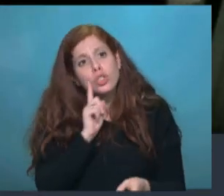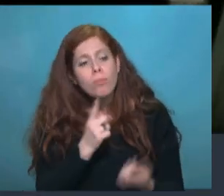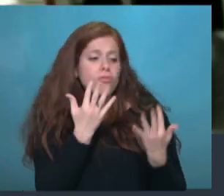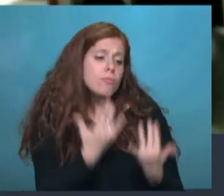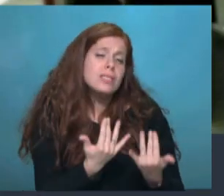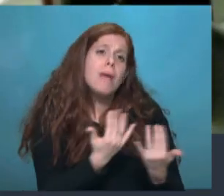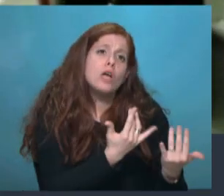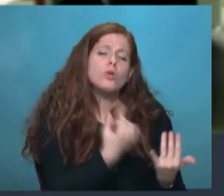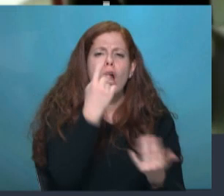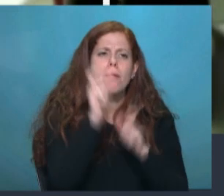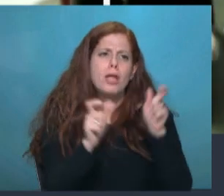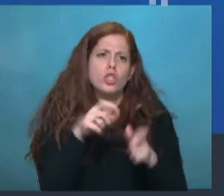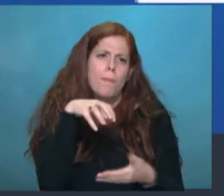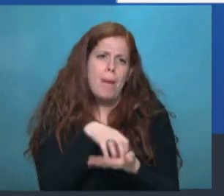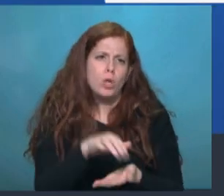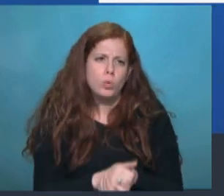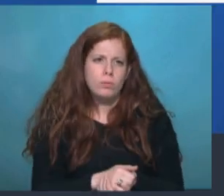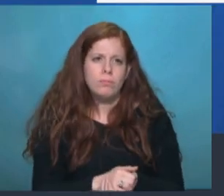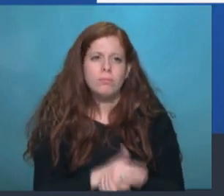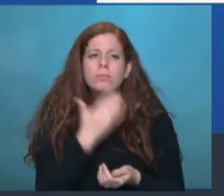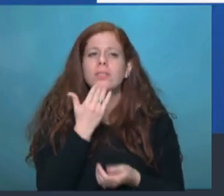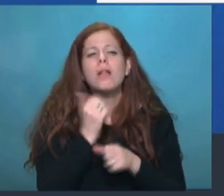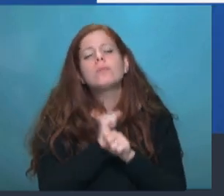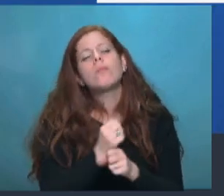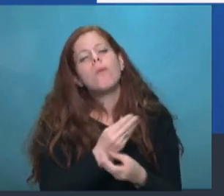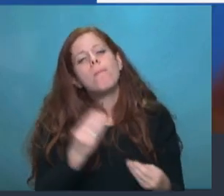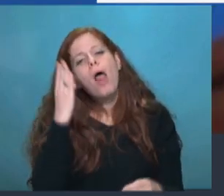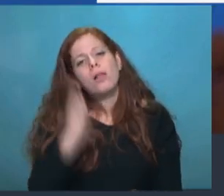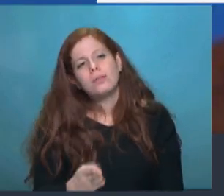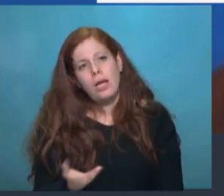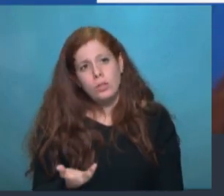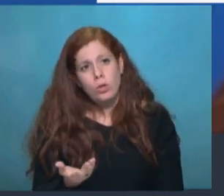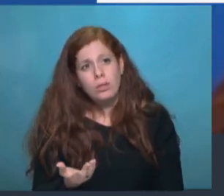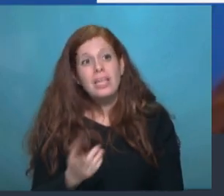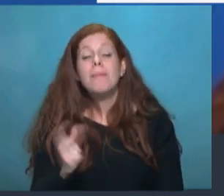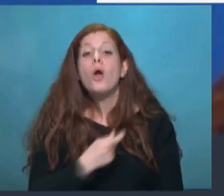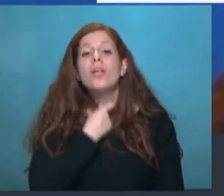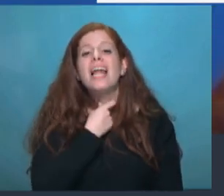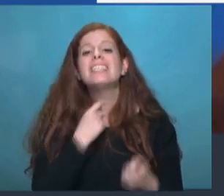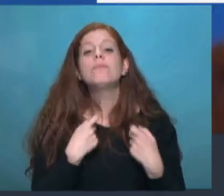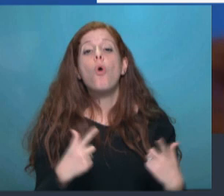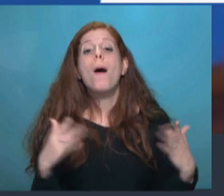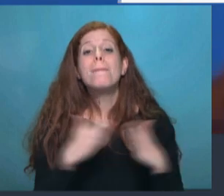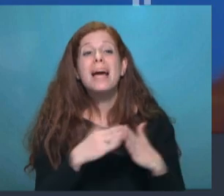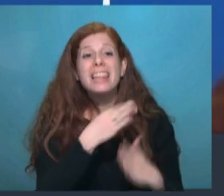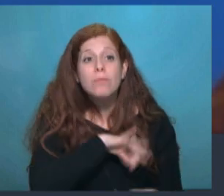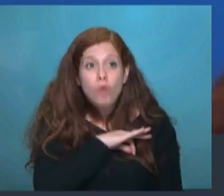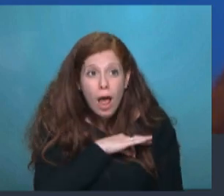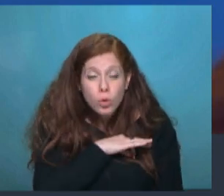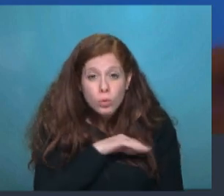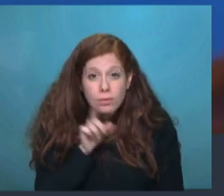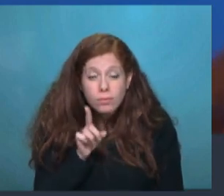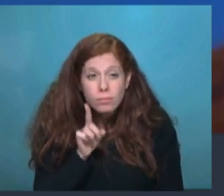מאנשי הרשות. אנחנו בירחנו כתיב על עוקובת. לו בנה נביע ביוטנה, לו בנה נביע